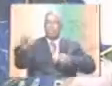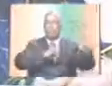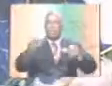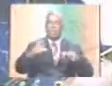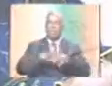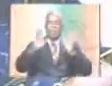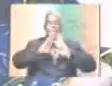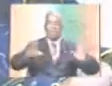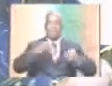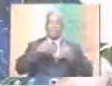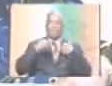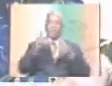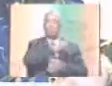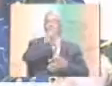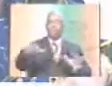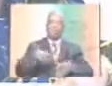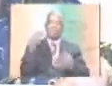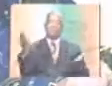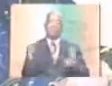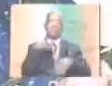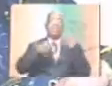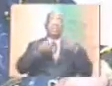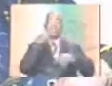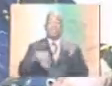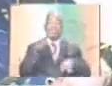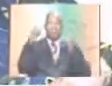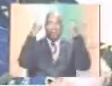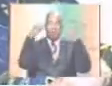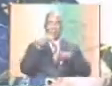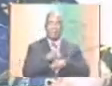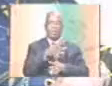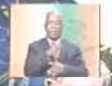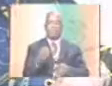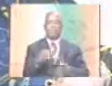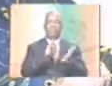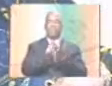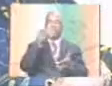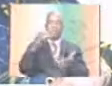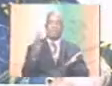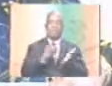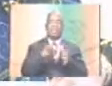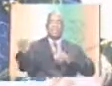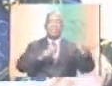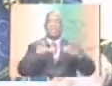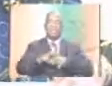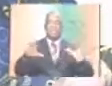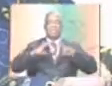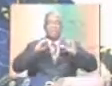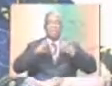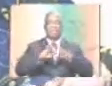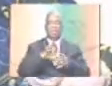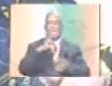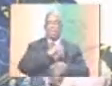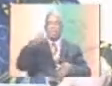paix comportent leur lot de difficultés et d'incompréhensions. C'est un acte de courage que